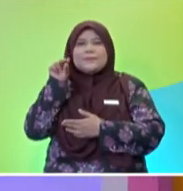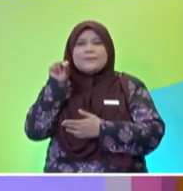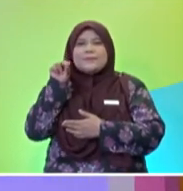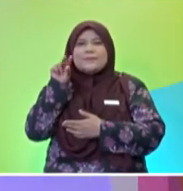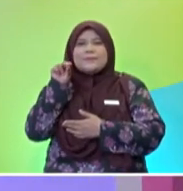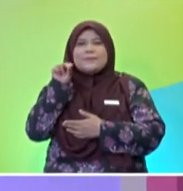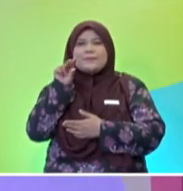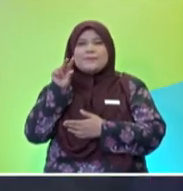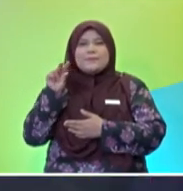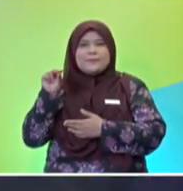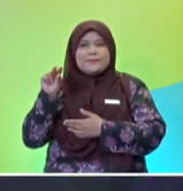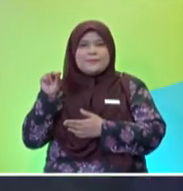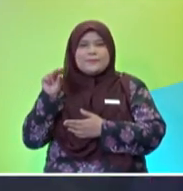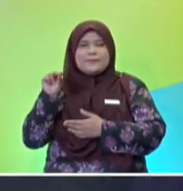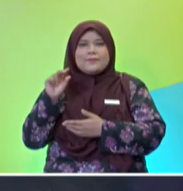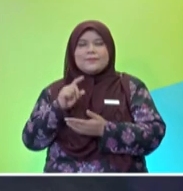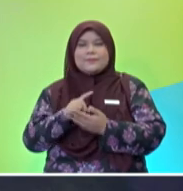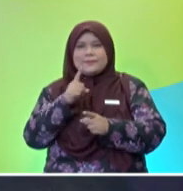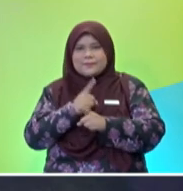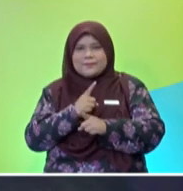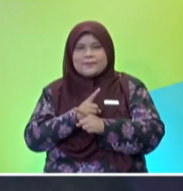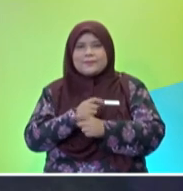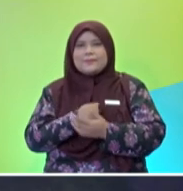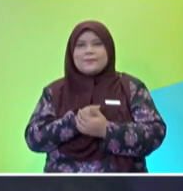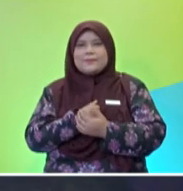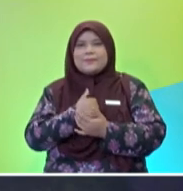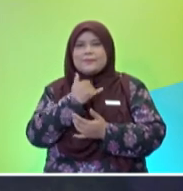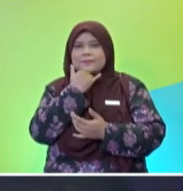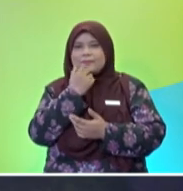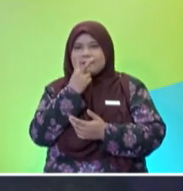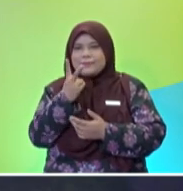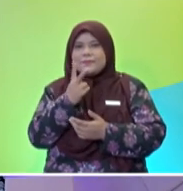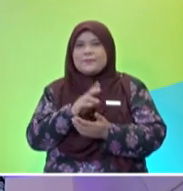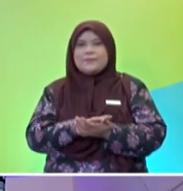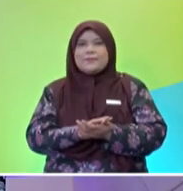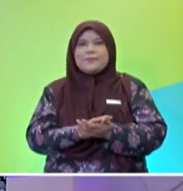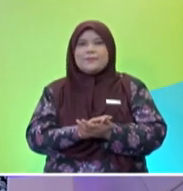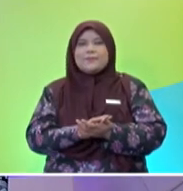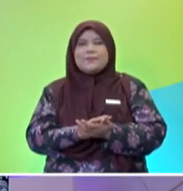kalau gitu nak tahu jangan Pak Mira tuh betul ataupun tidak jam begitu tengok